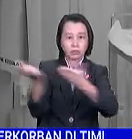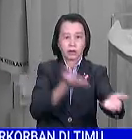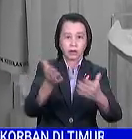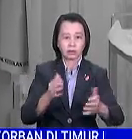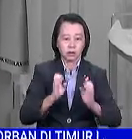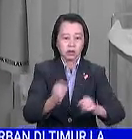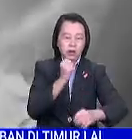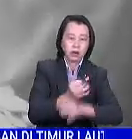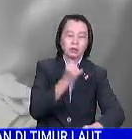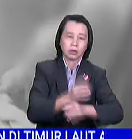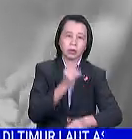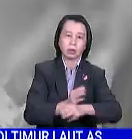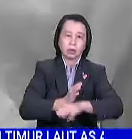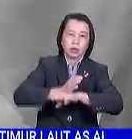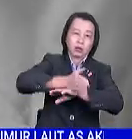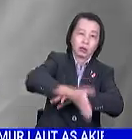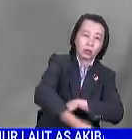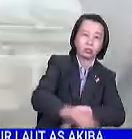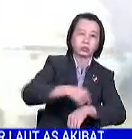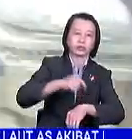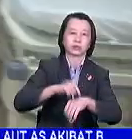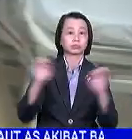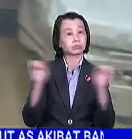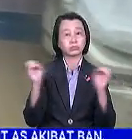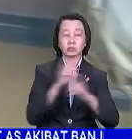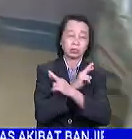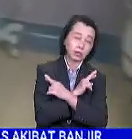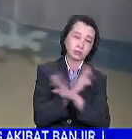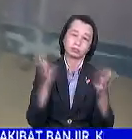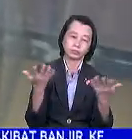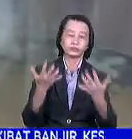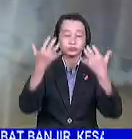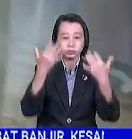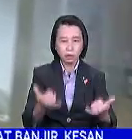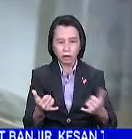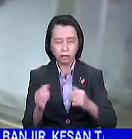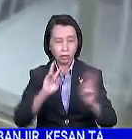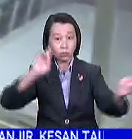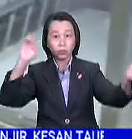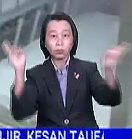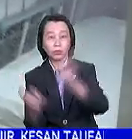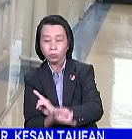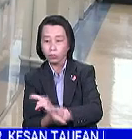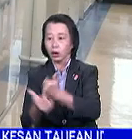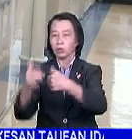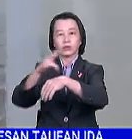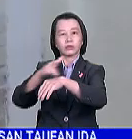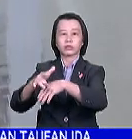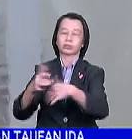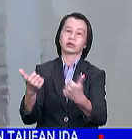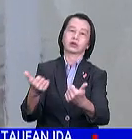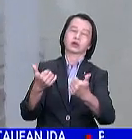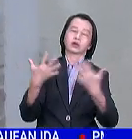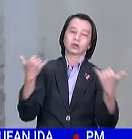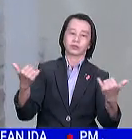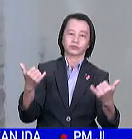terpaksa bertugas lebih masa tanpa rehat. Namun, kini semua sudah berubah dan kembali pulih.